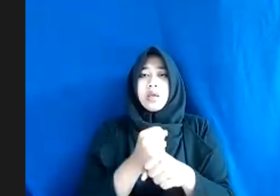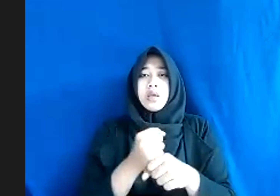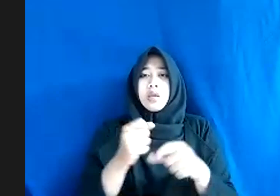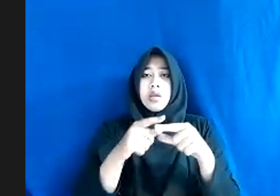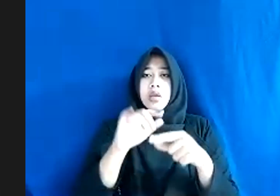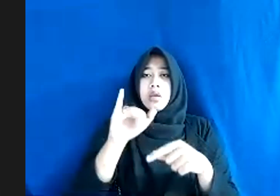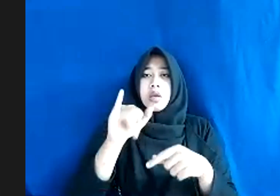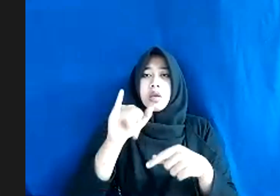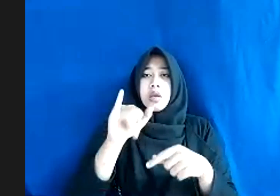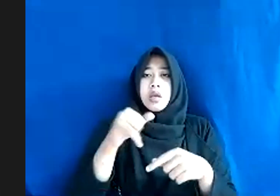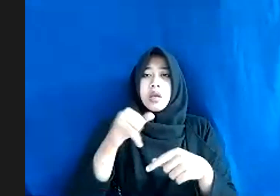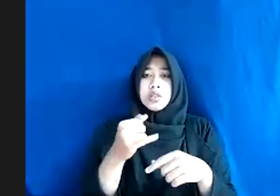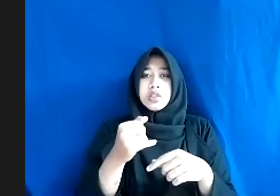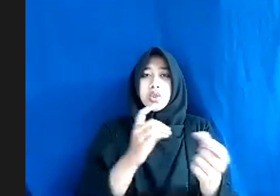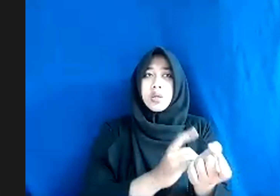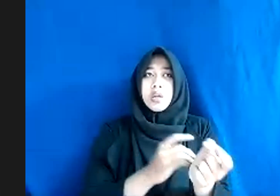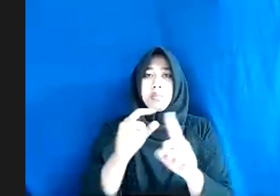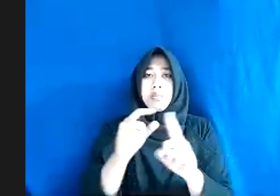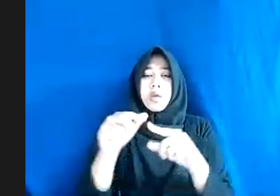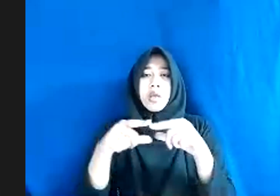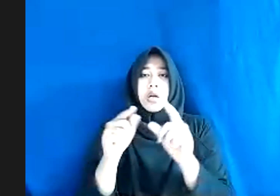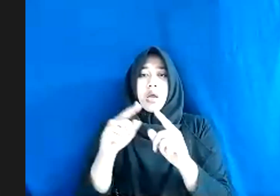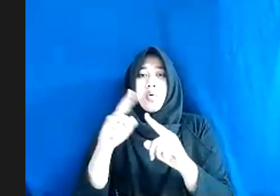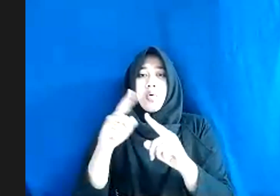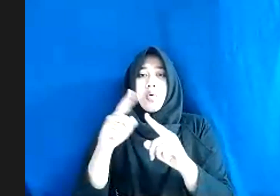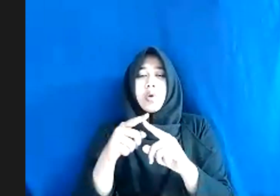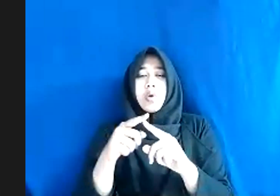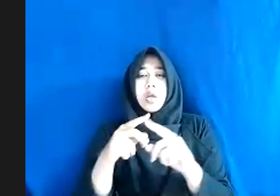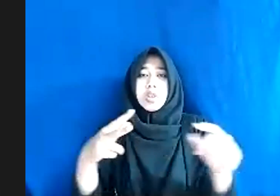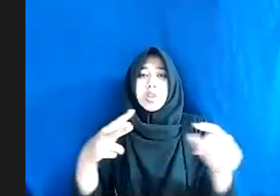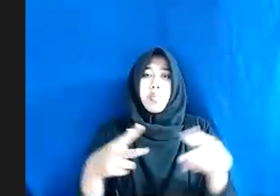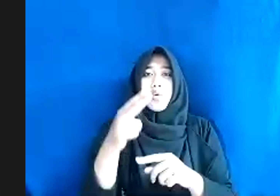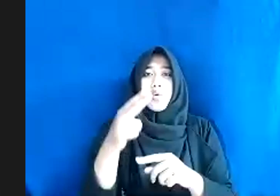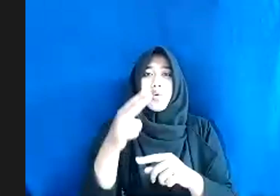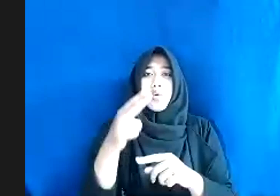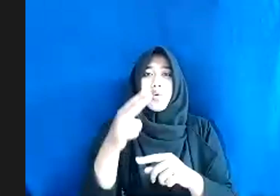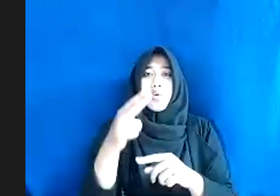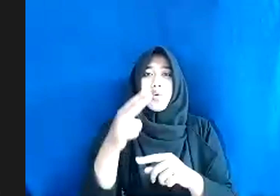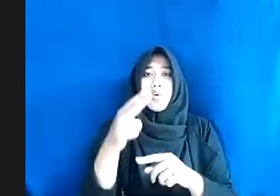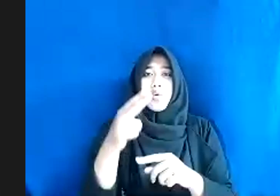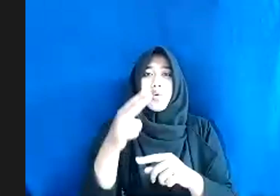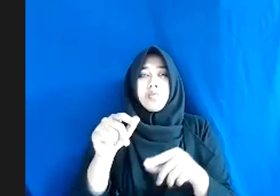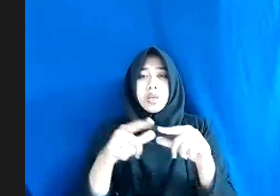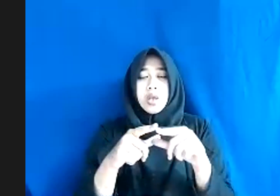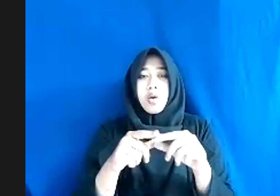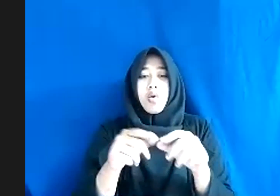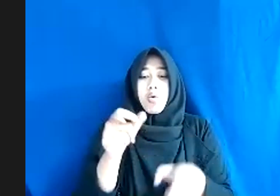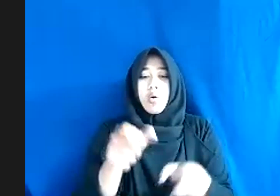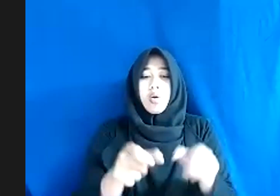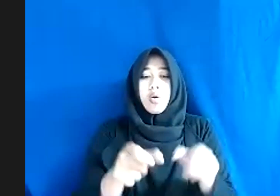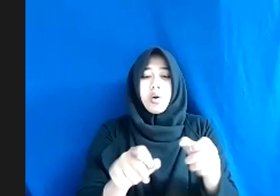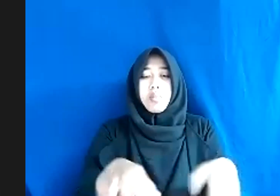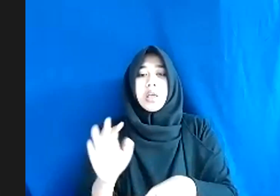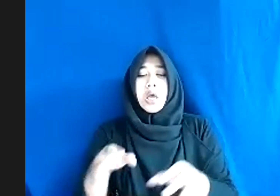kalau tidak salah juga saya baca di Bolivia itu orang yang meninggal karena COVID itu nggak dikubur, hanya ditaruh di jalan-jalan.